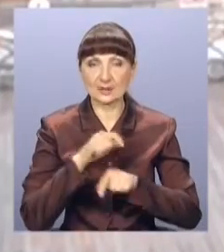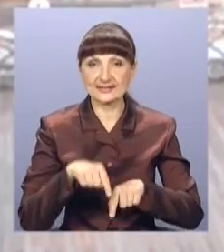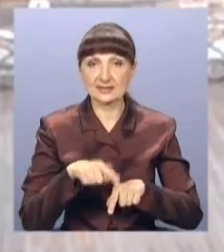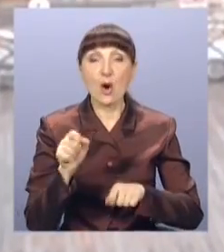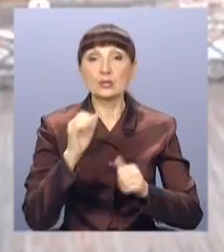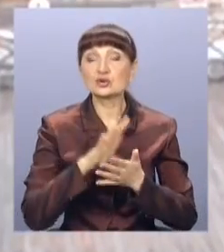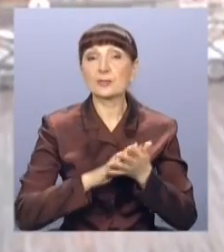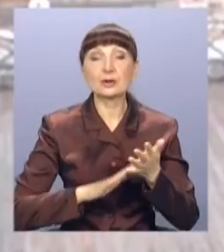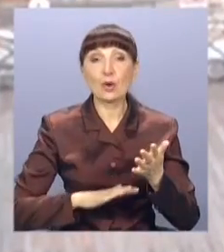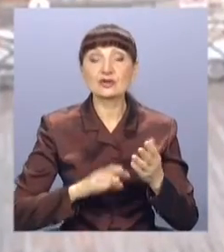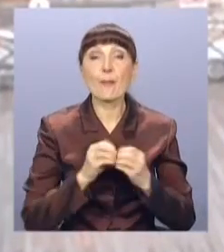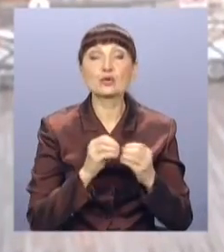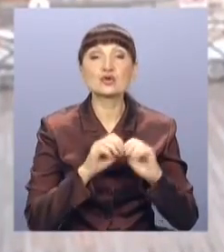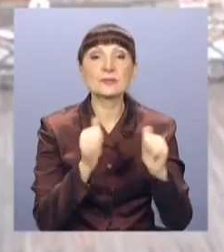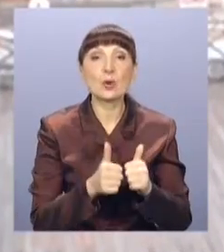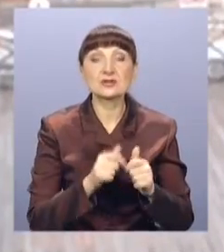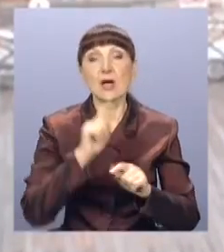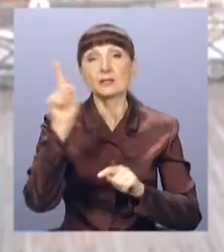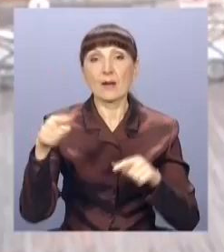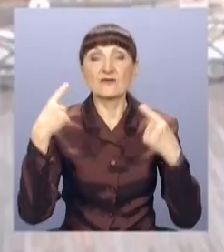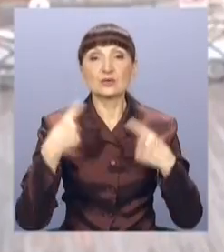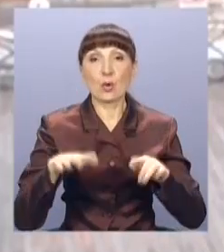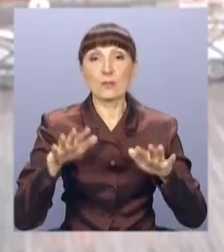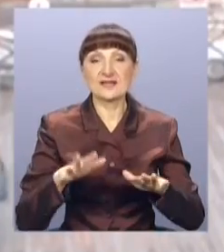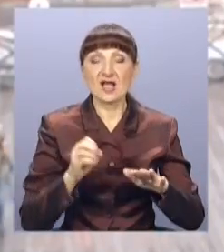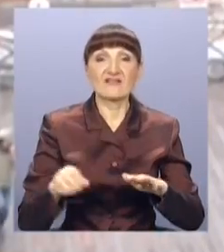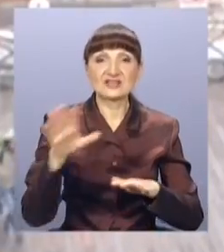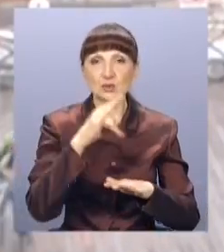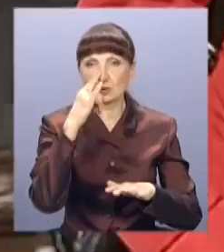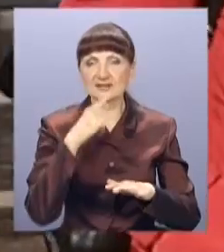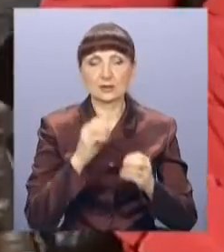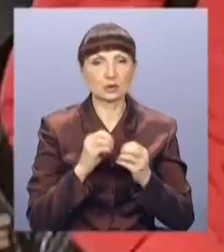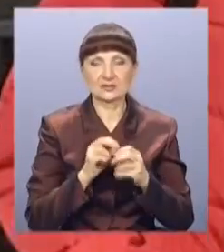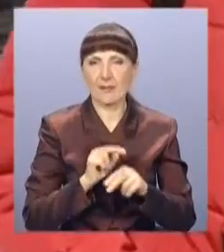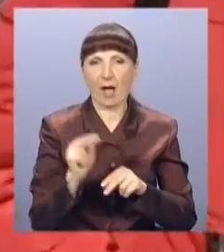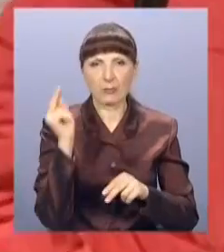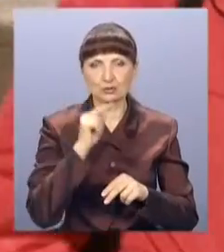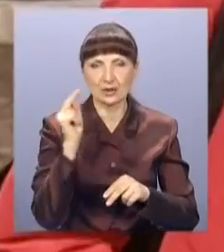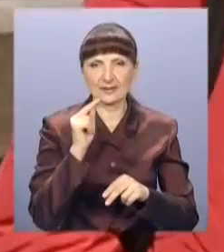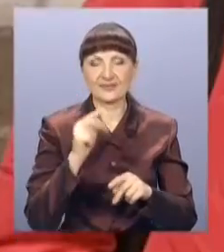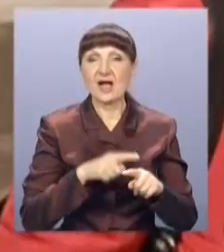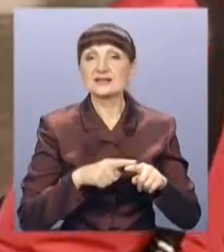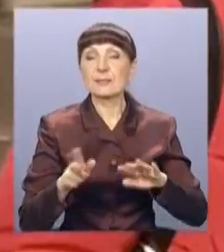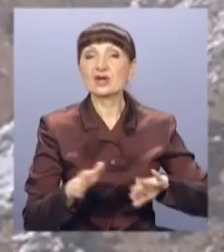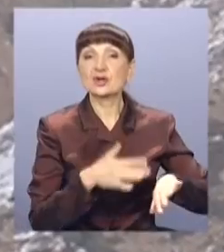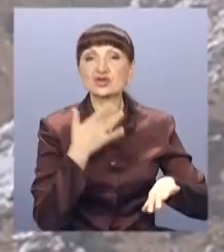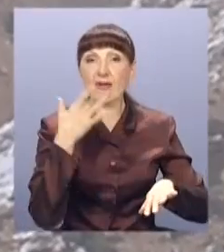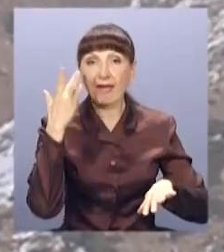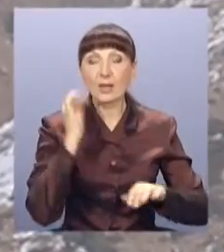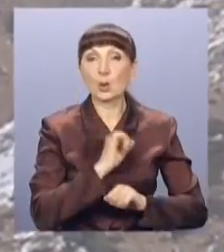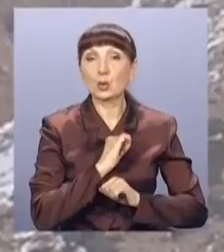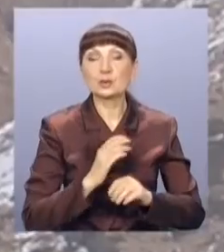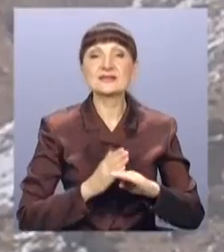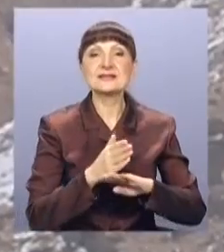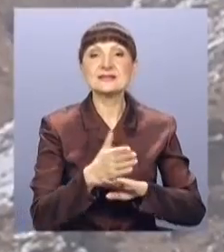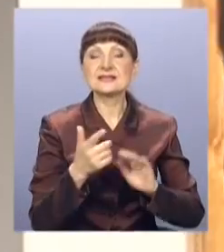может продолжить по той же методике, допустим, на курортах Восточного Казахстана. А за прошедший летний сезон курорт